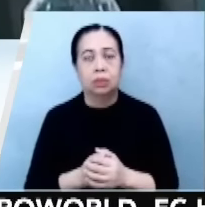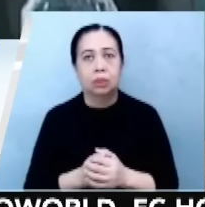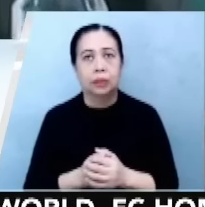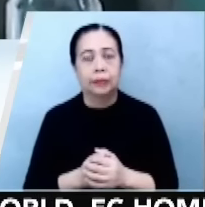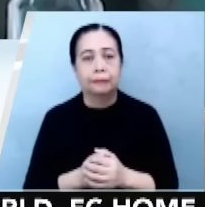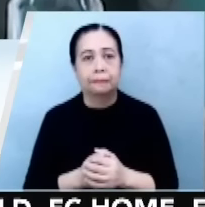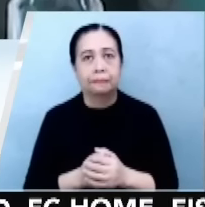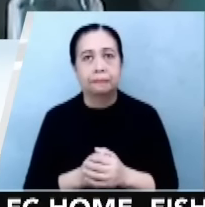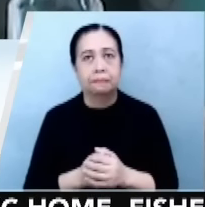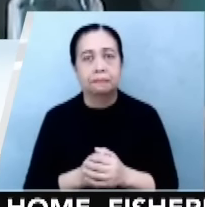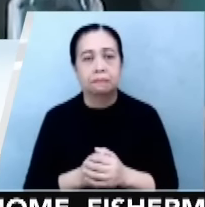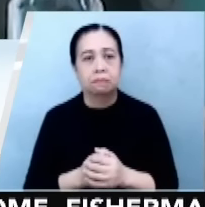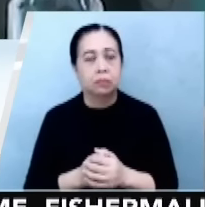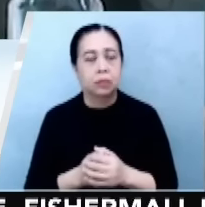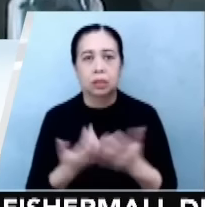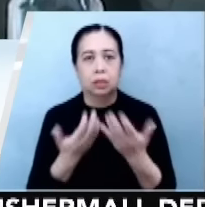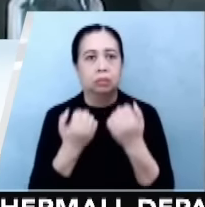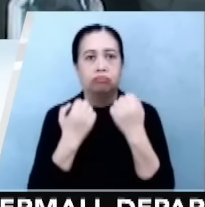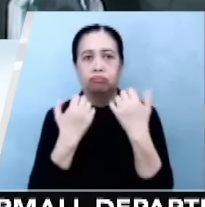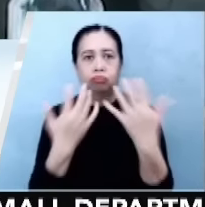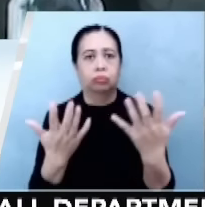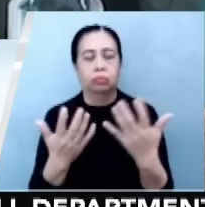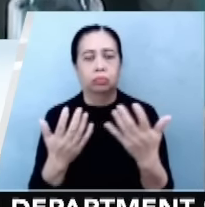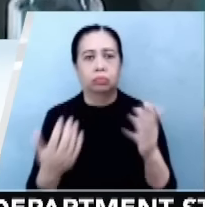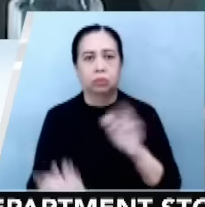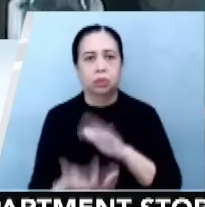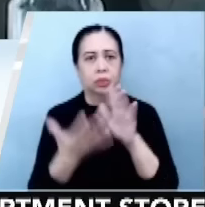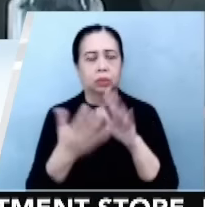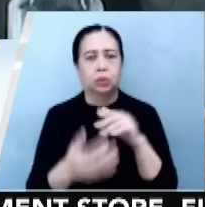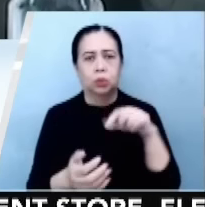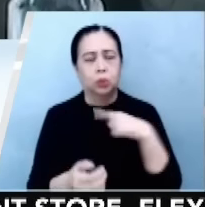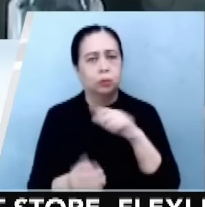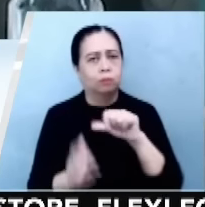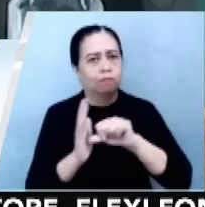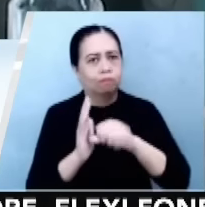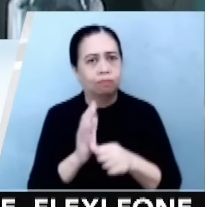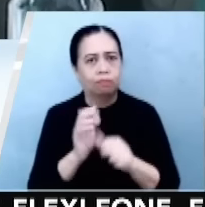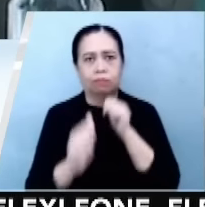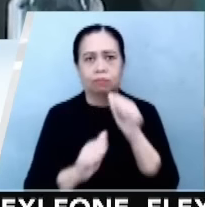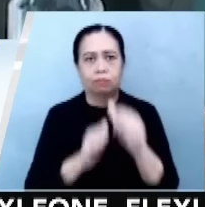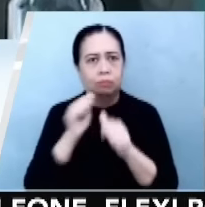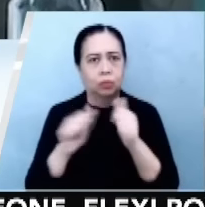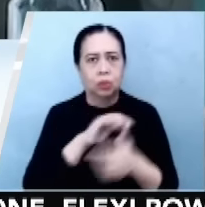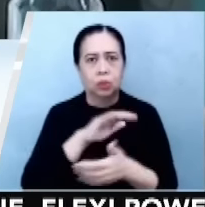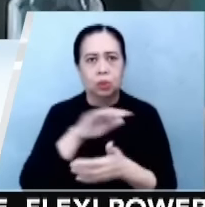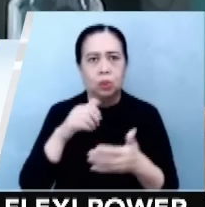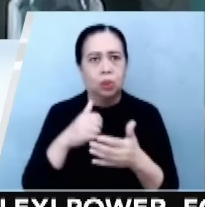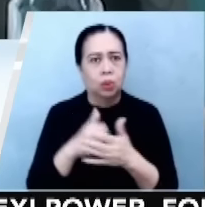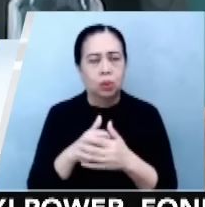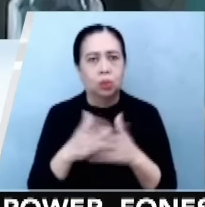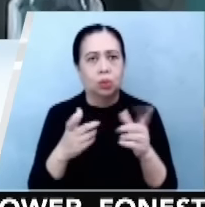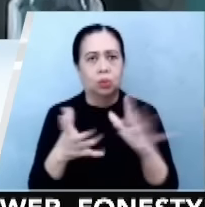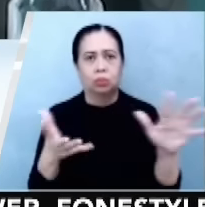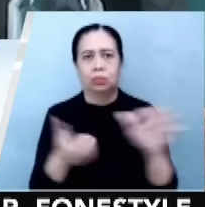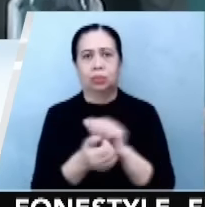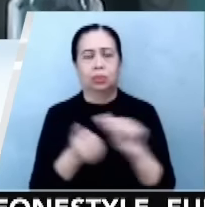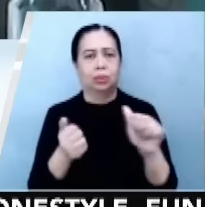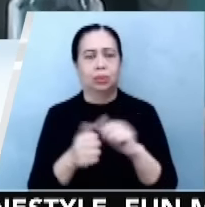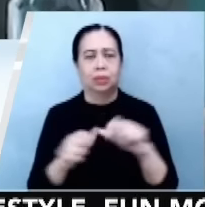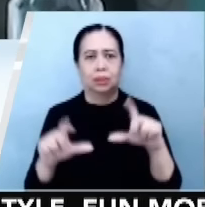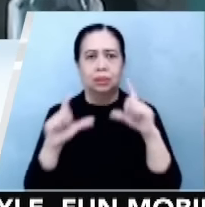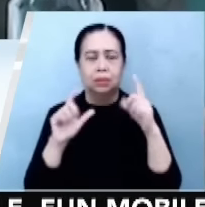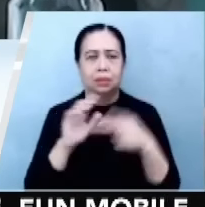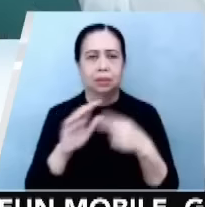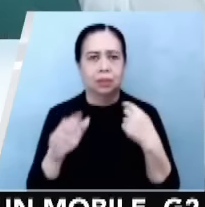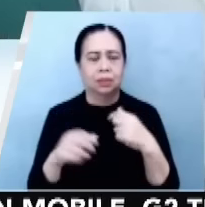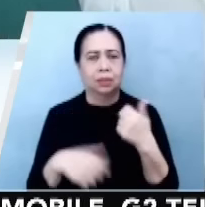Sa pagkakataong ito, sa harap ng iyong lahat, mariing tinatanggi po namin ang lahat ng mapanirang akusasyon na ito laban